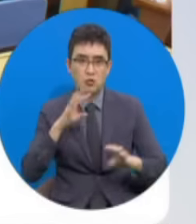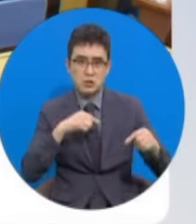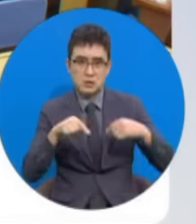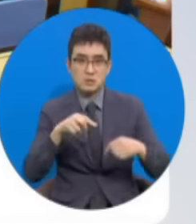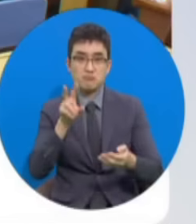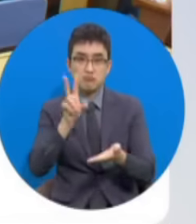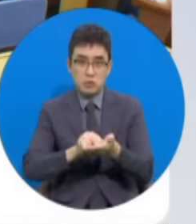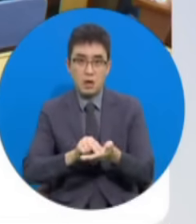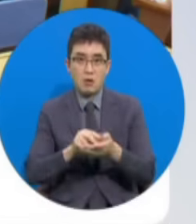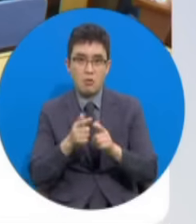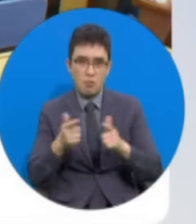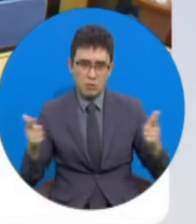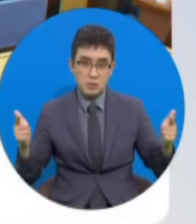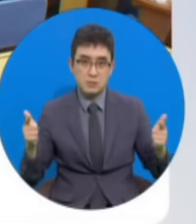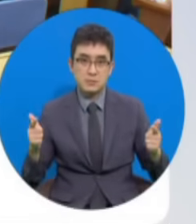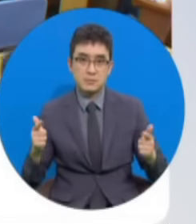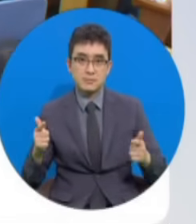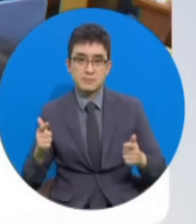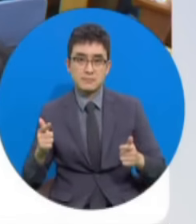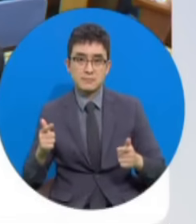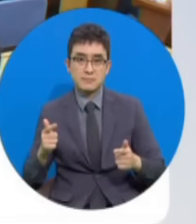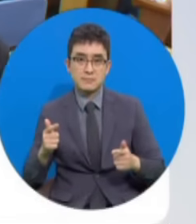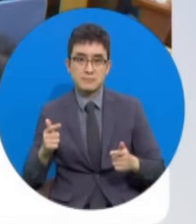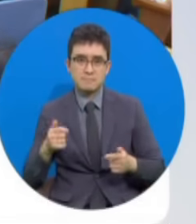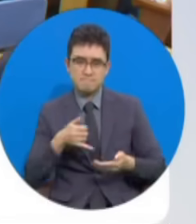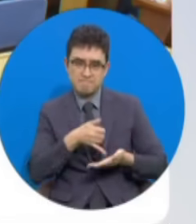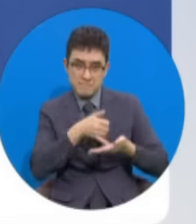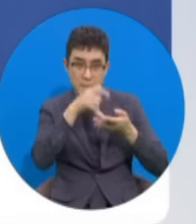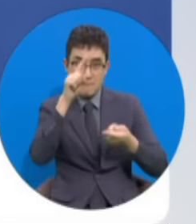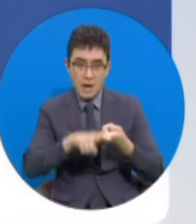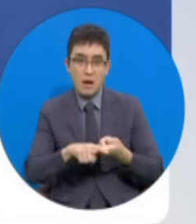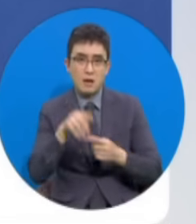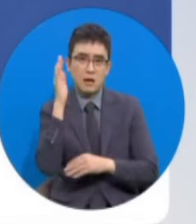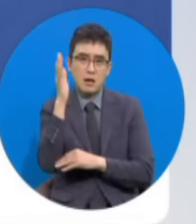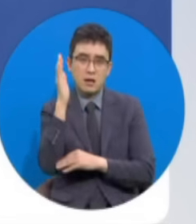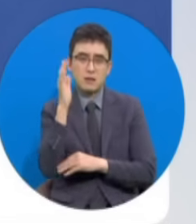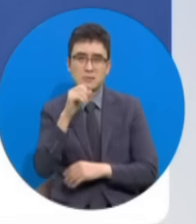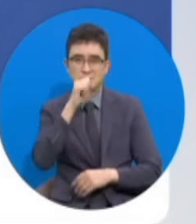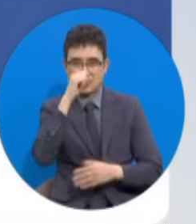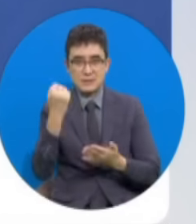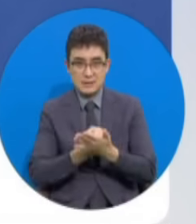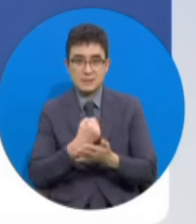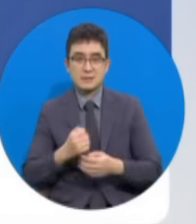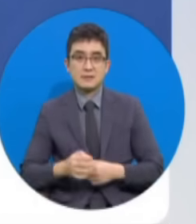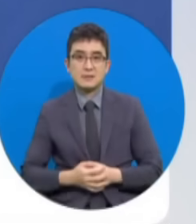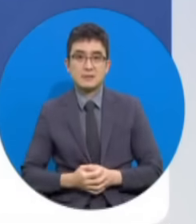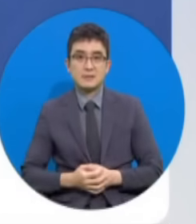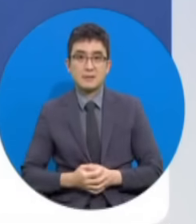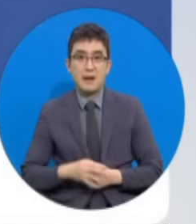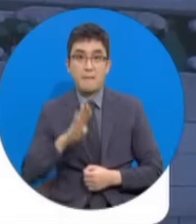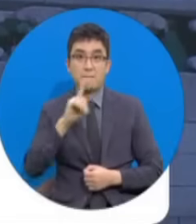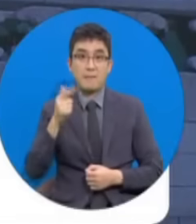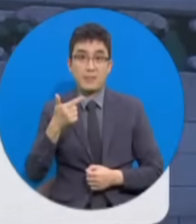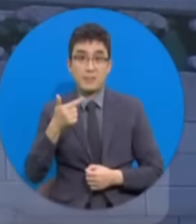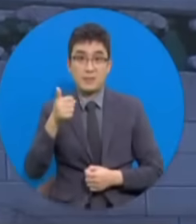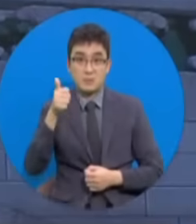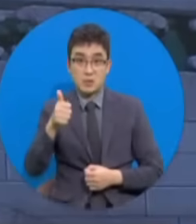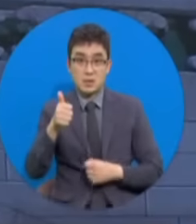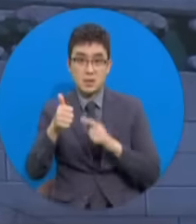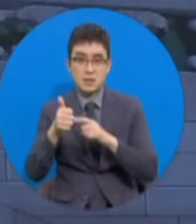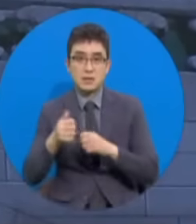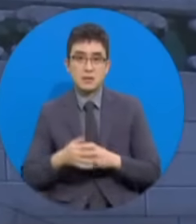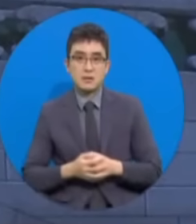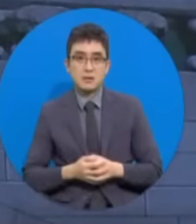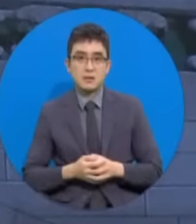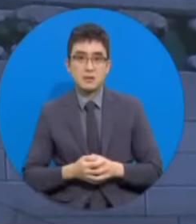문제 이런 걸 좀 폭넓게 품격 있게 다뤘으면 어땠을까라는 생각이 진하게 남습니다. 반기문 전 총장은 이 입국 반대 시위는